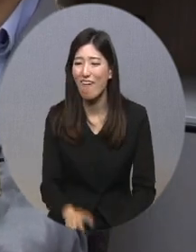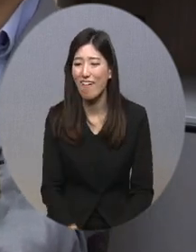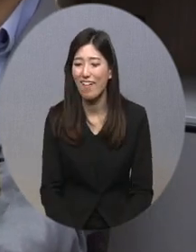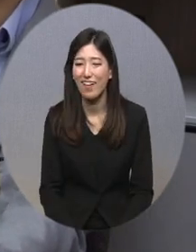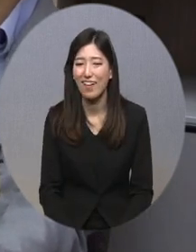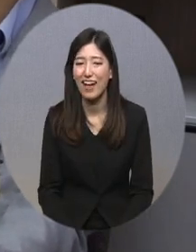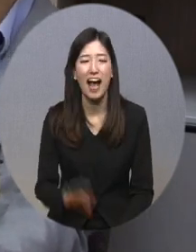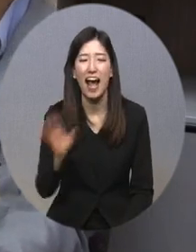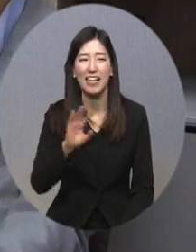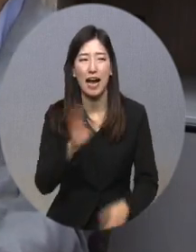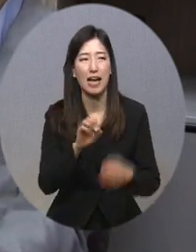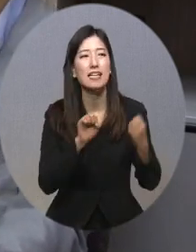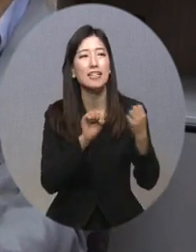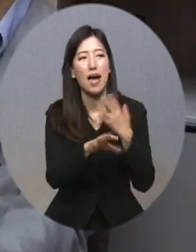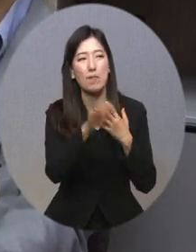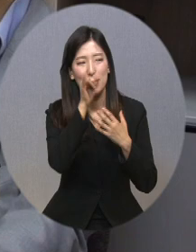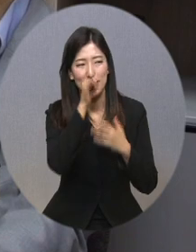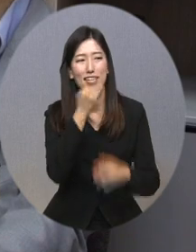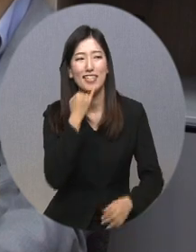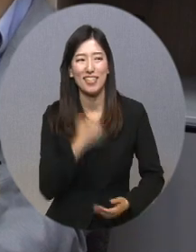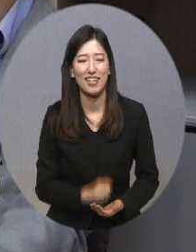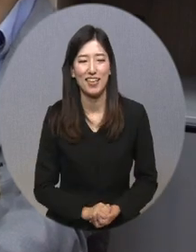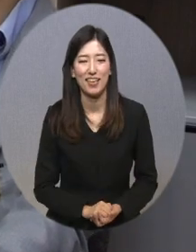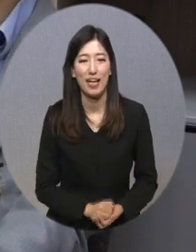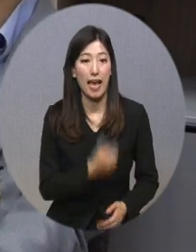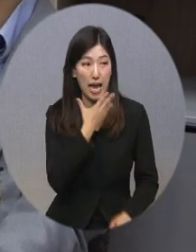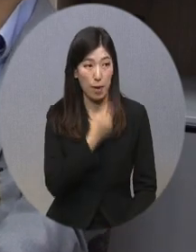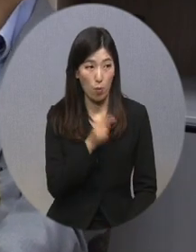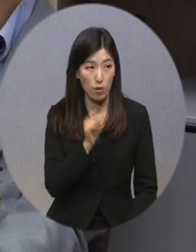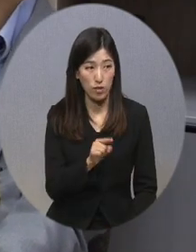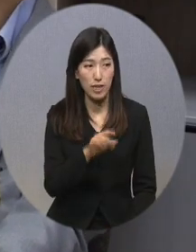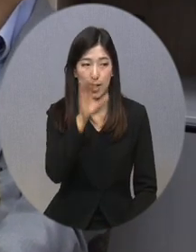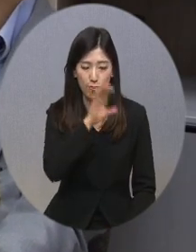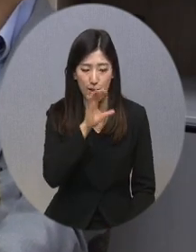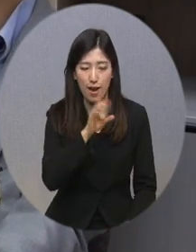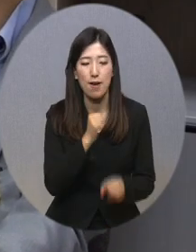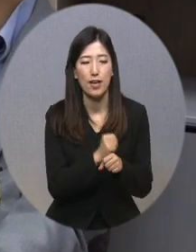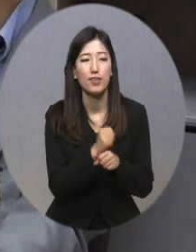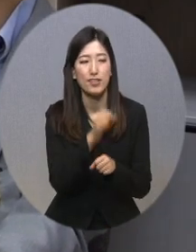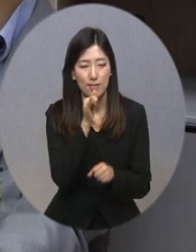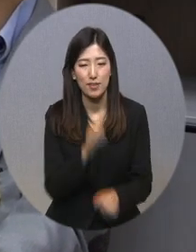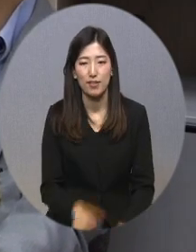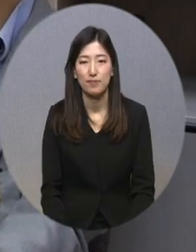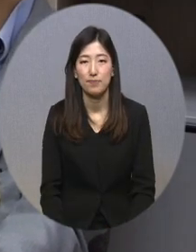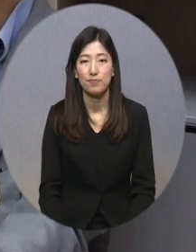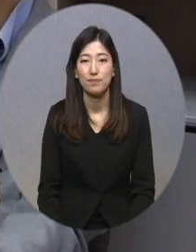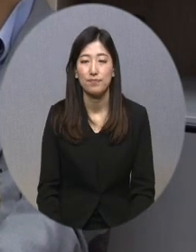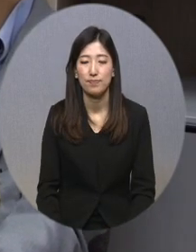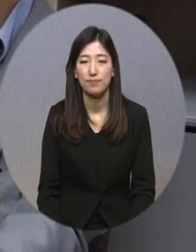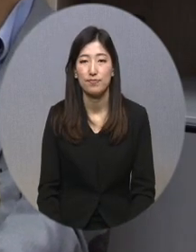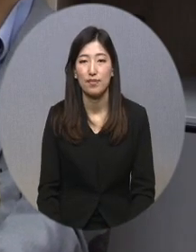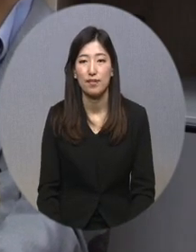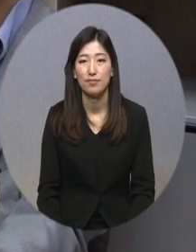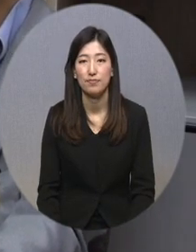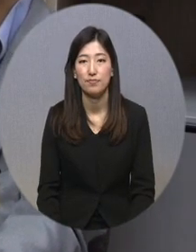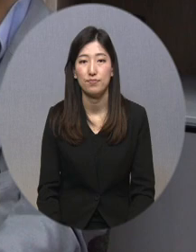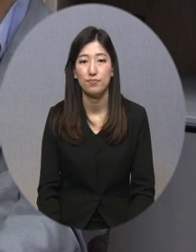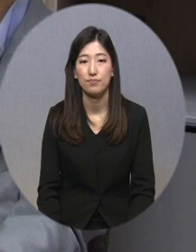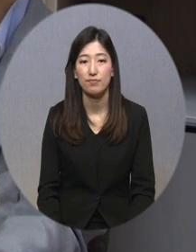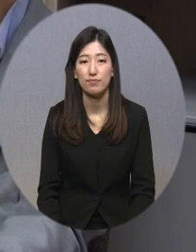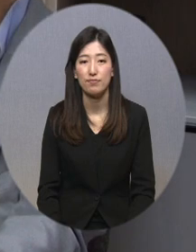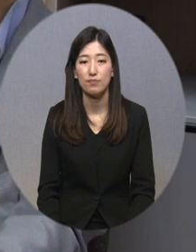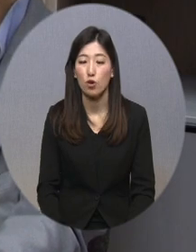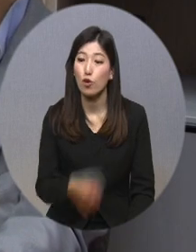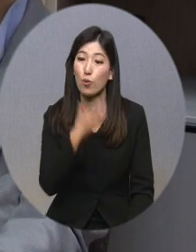아니 답이 있으니까 괜찮잖아요. 아, 그렇죠. 답이 정확하니까. 네. 그래서 그러면 한 행복 연구소를 통해서 정말